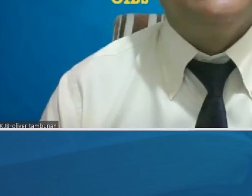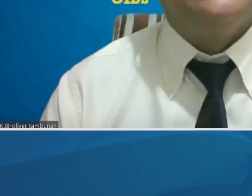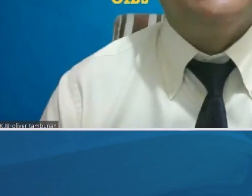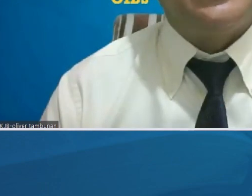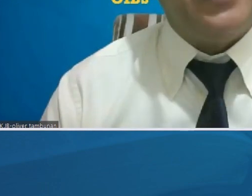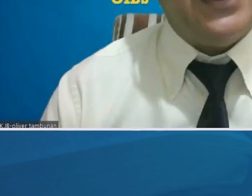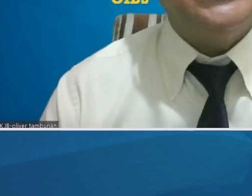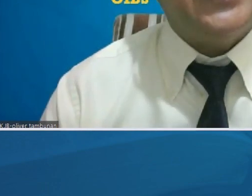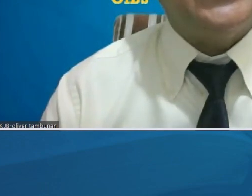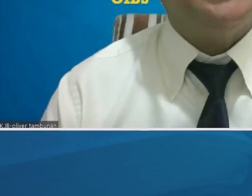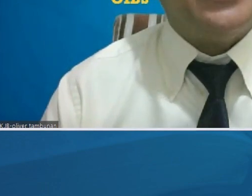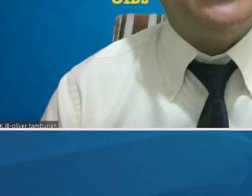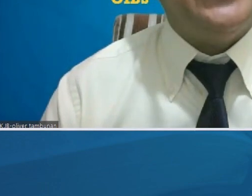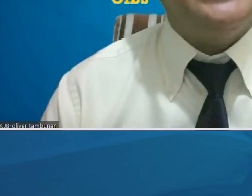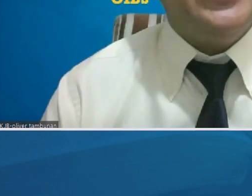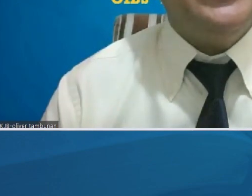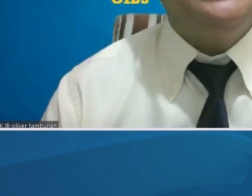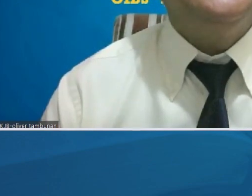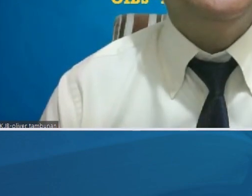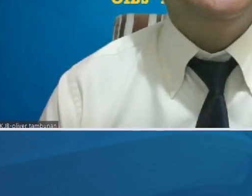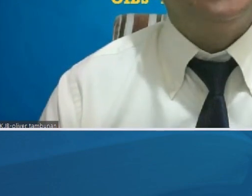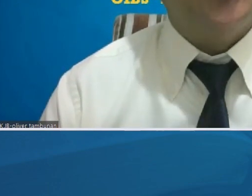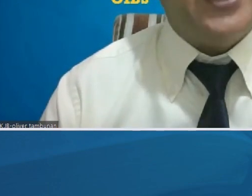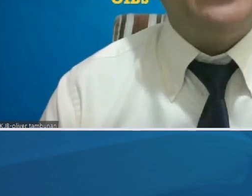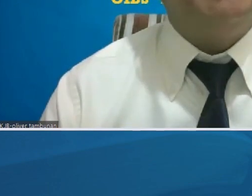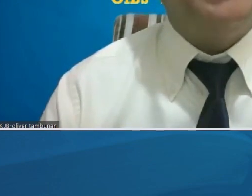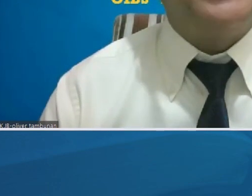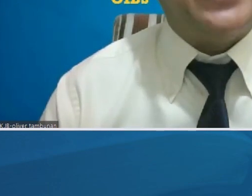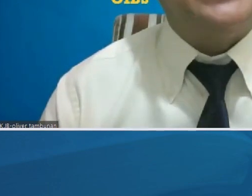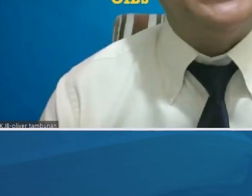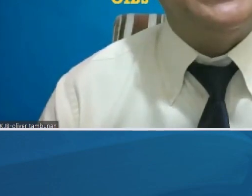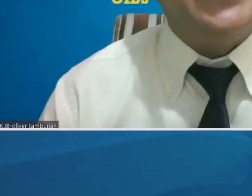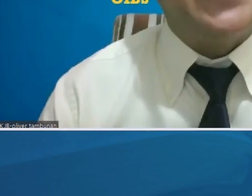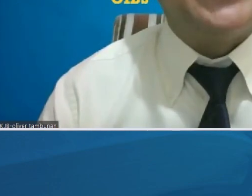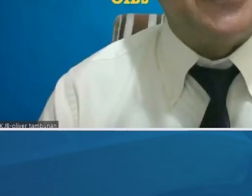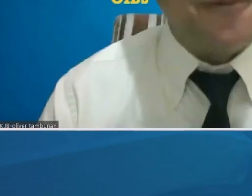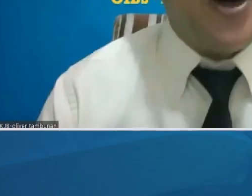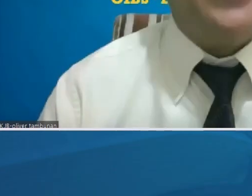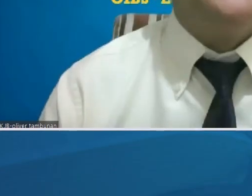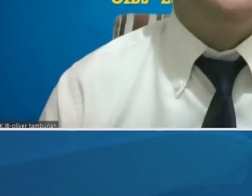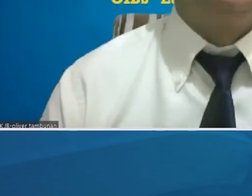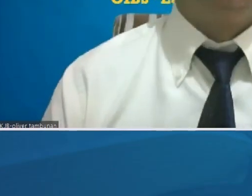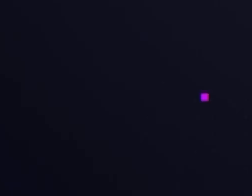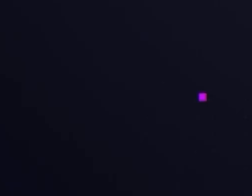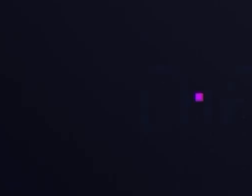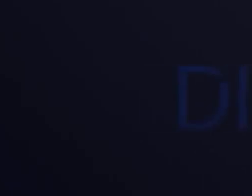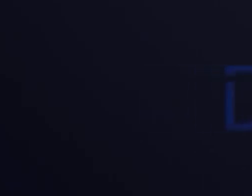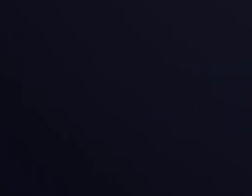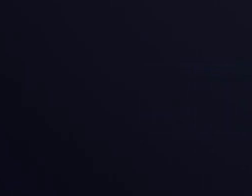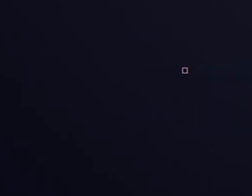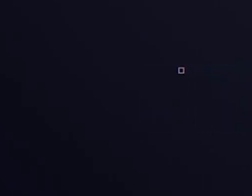terima kasih atas perhatiannya Tuhan memberkati kita semua